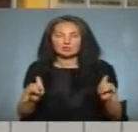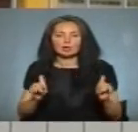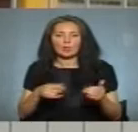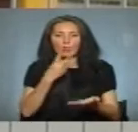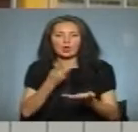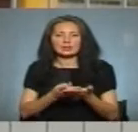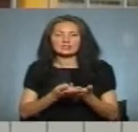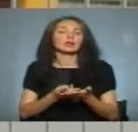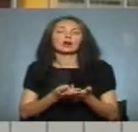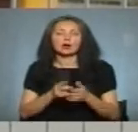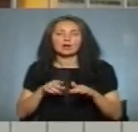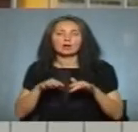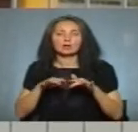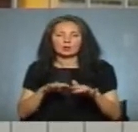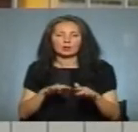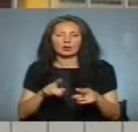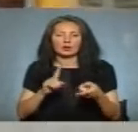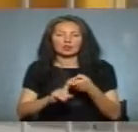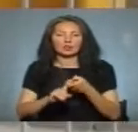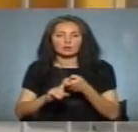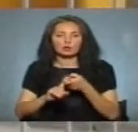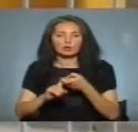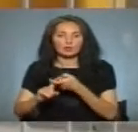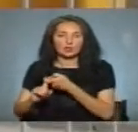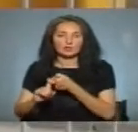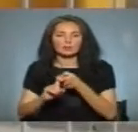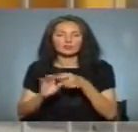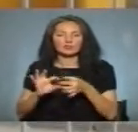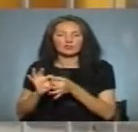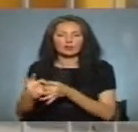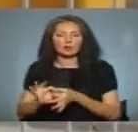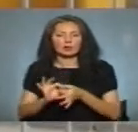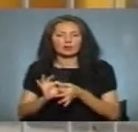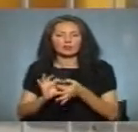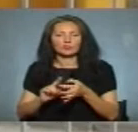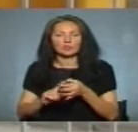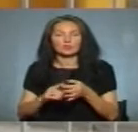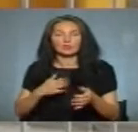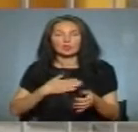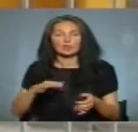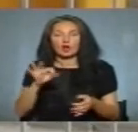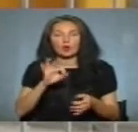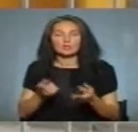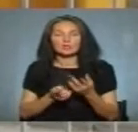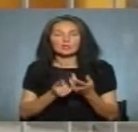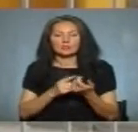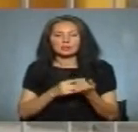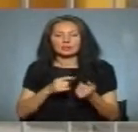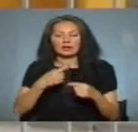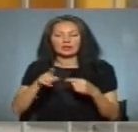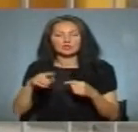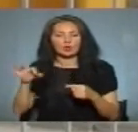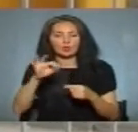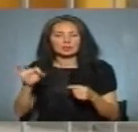динаміки інфікування. Наша область в числі інших областей Західного